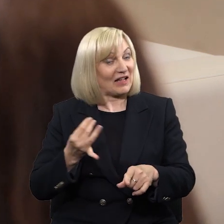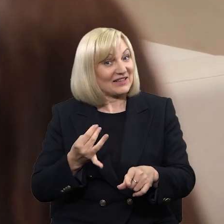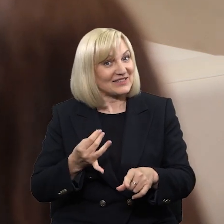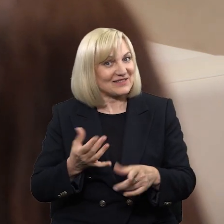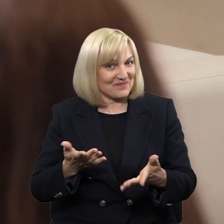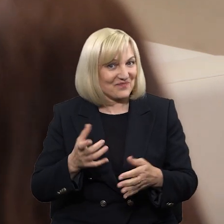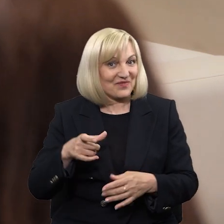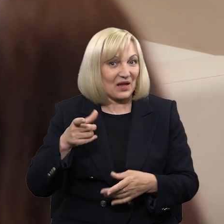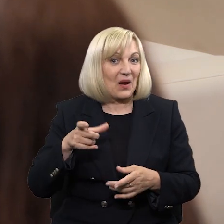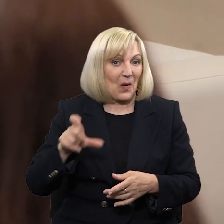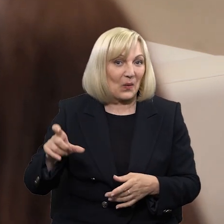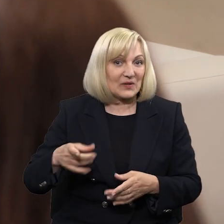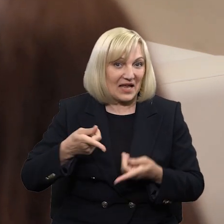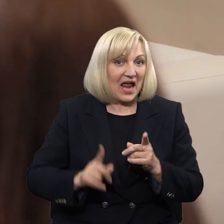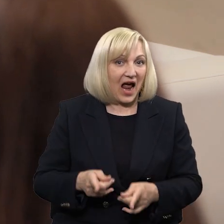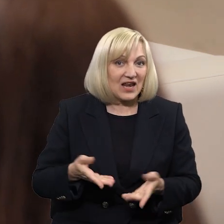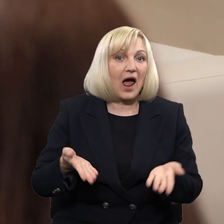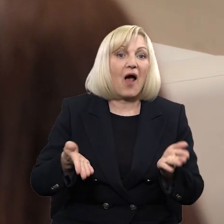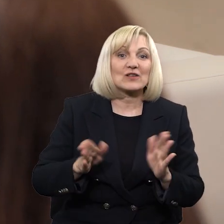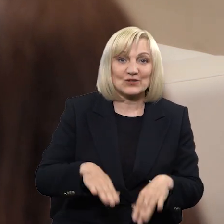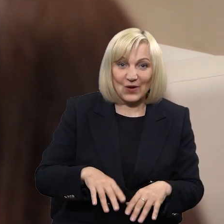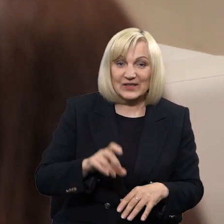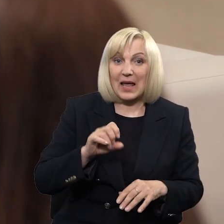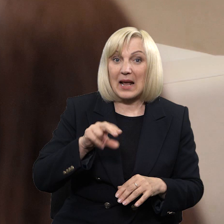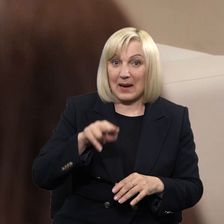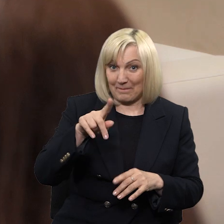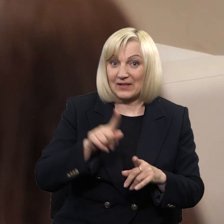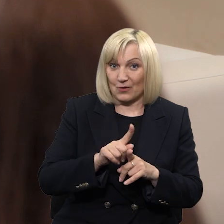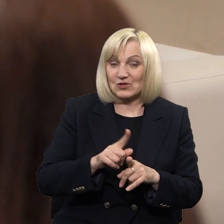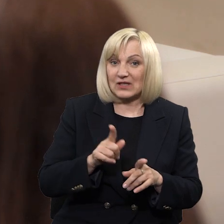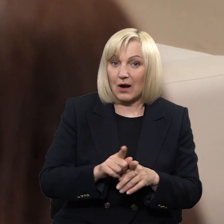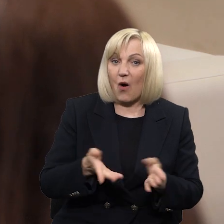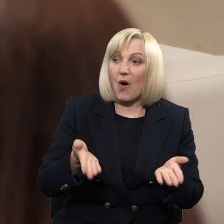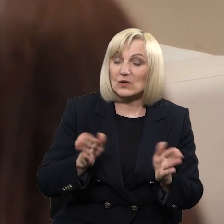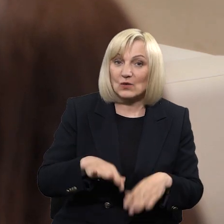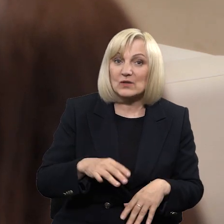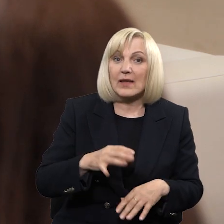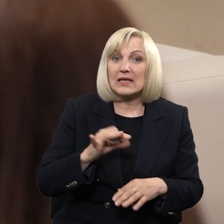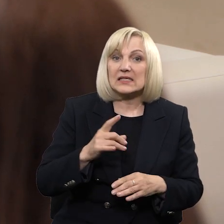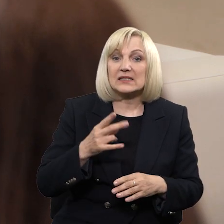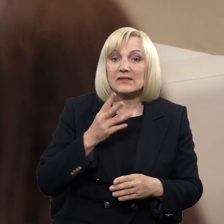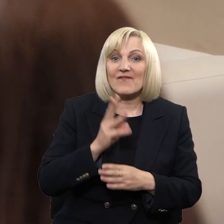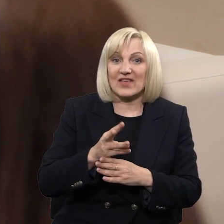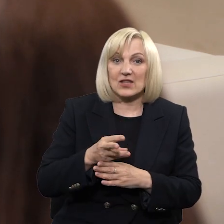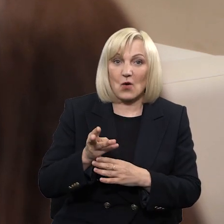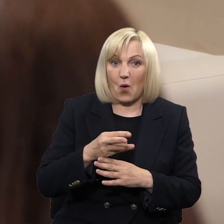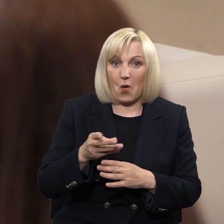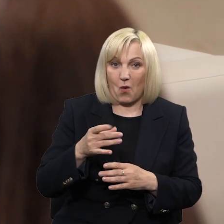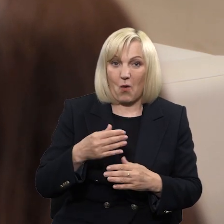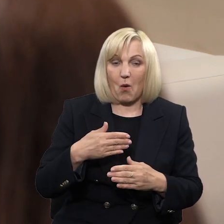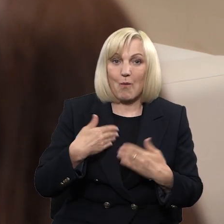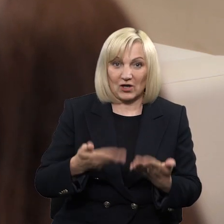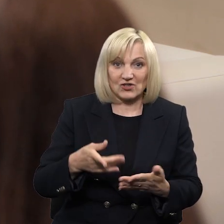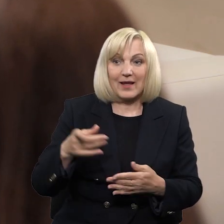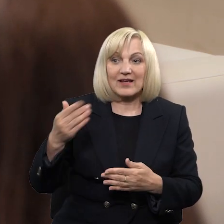В общем люди реально остаются у нас клипах тоже такие были комментарии у нас был клип который мы из видеообращения Михаил Борисовича